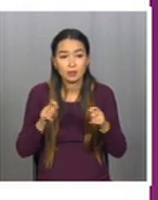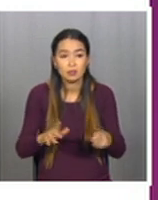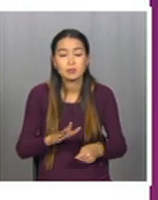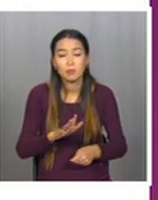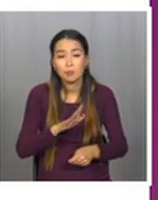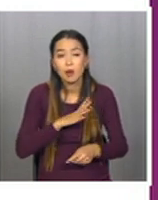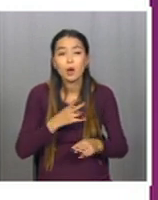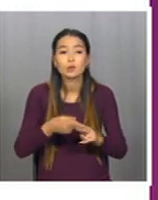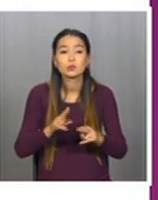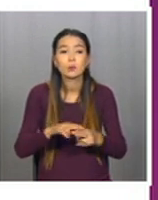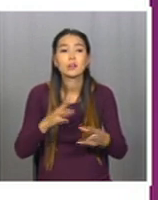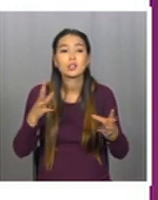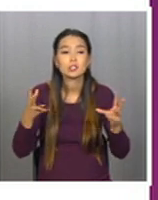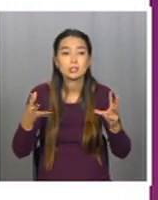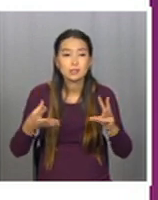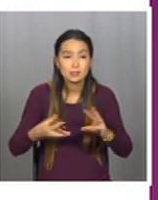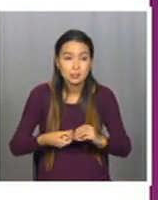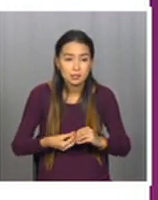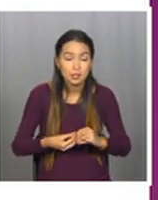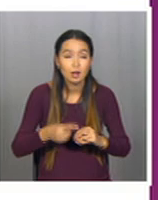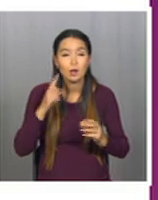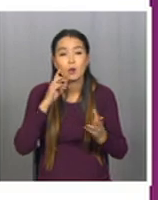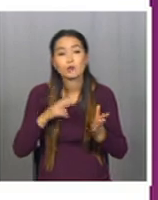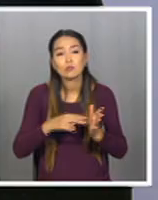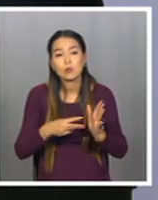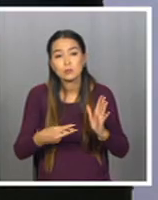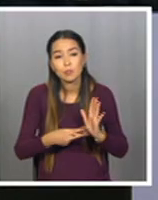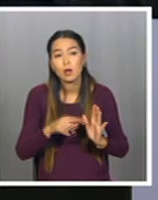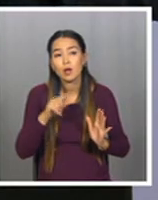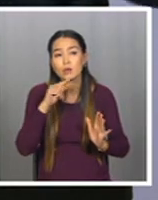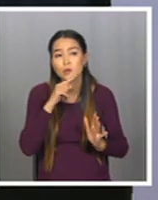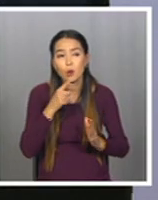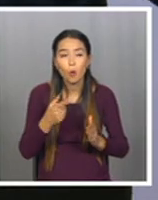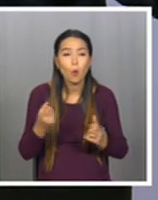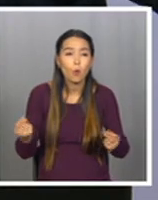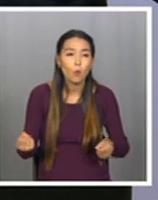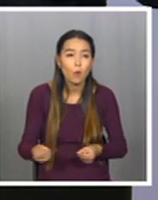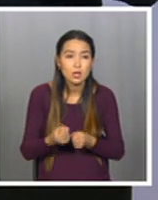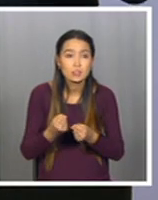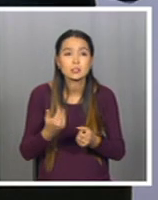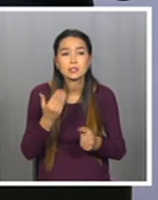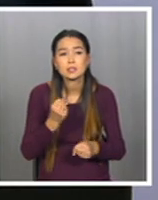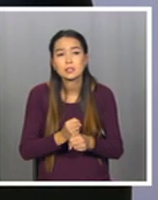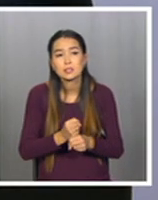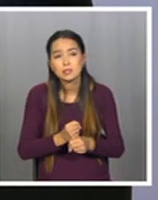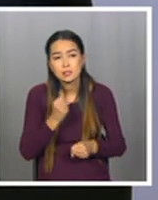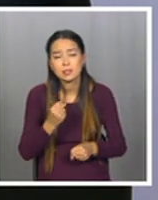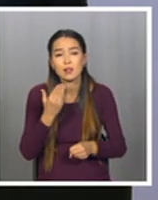Осының нәтижесінде жоспарлы экономикада қолданылған қатан